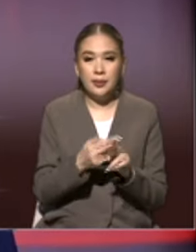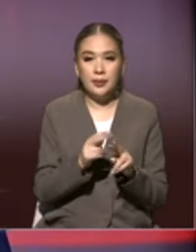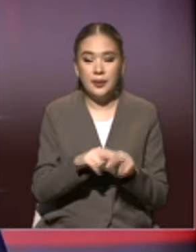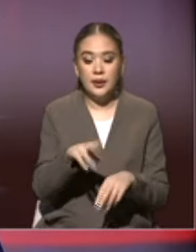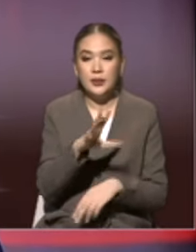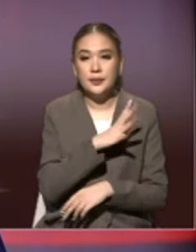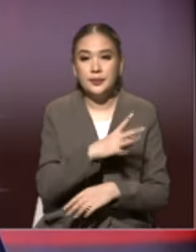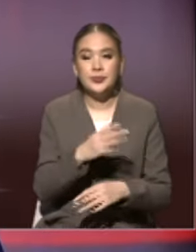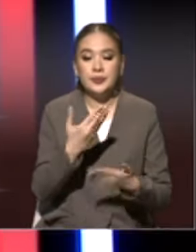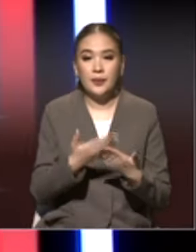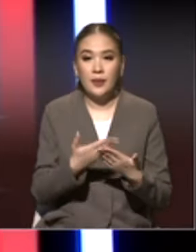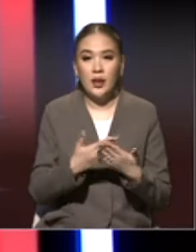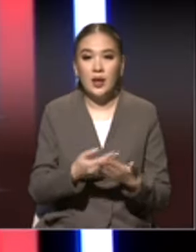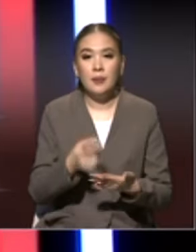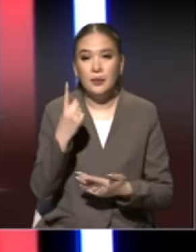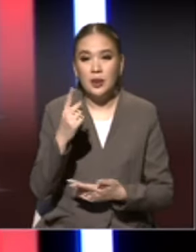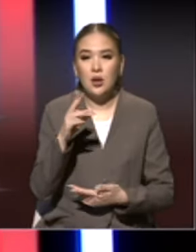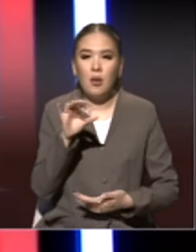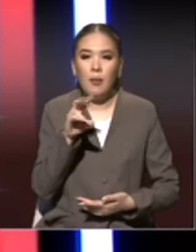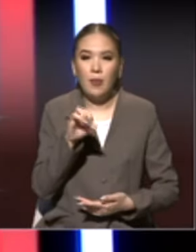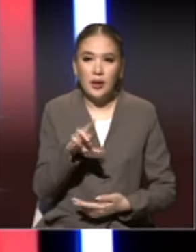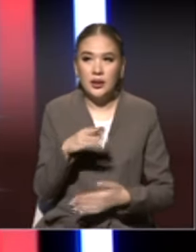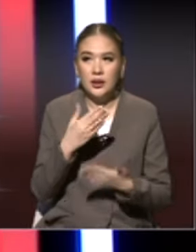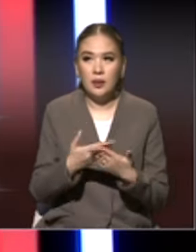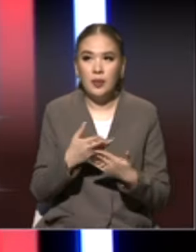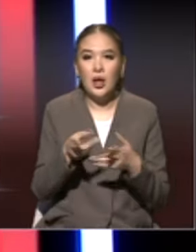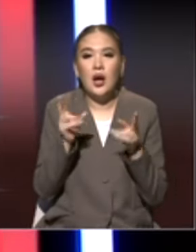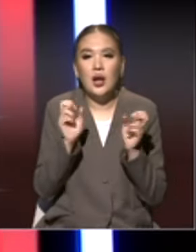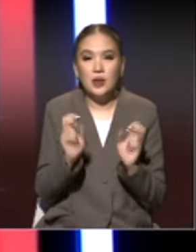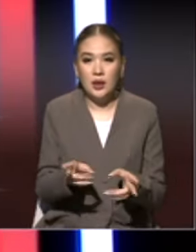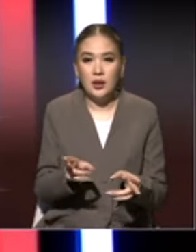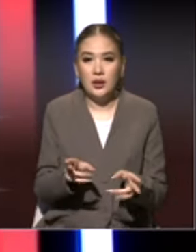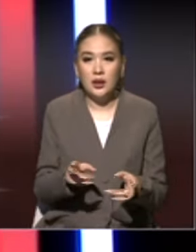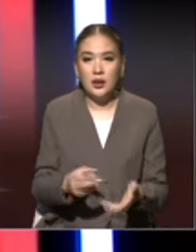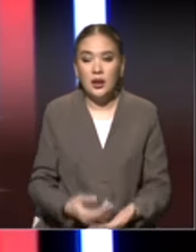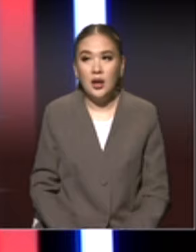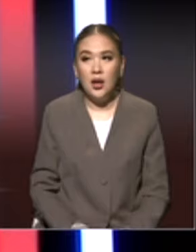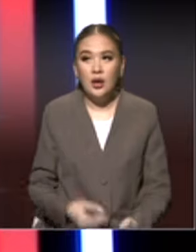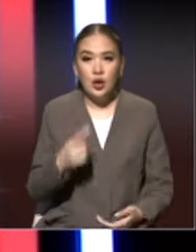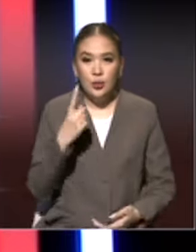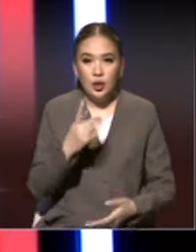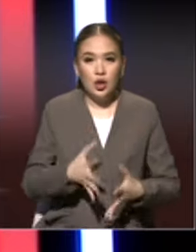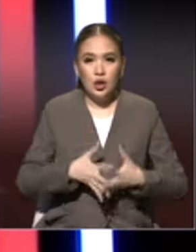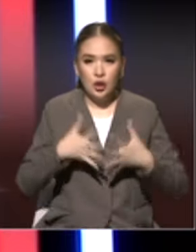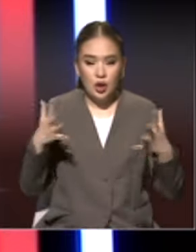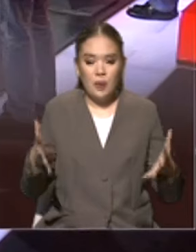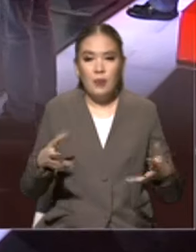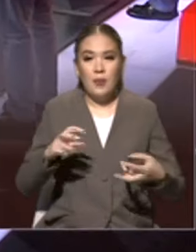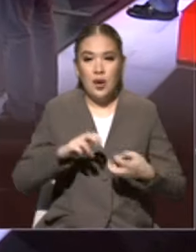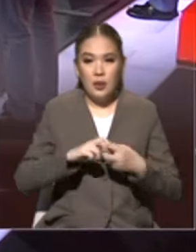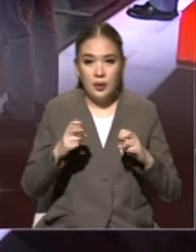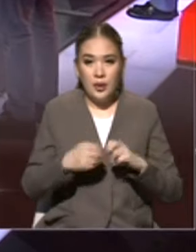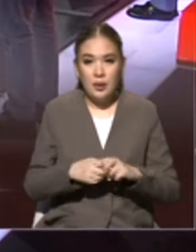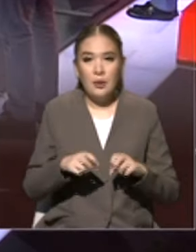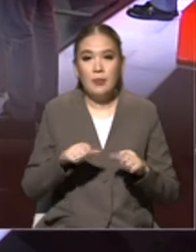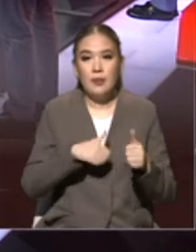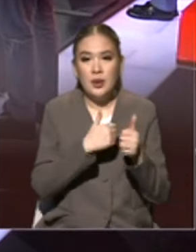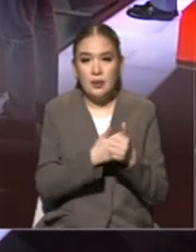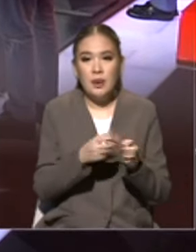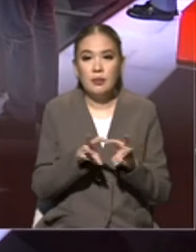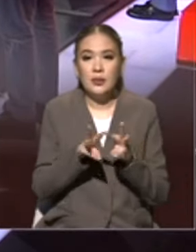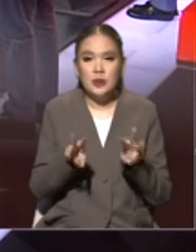жерде. Бір өнім, мысалға мына компания деген сияқты бір. Қалай? Мысалға бізде ең үлкен проблема. Өздеріңіз білесіздер, премьер-министрдің өзі